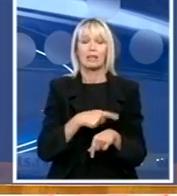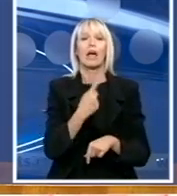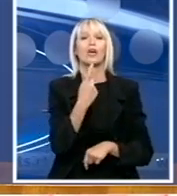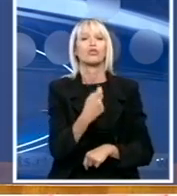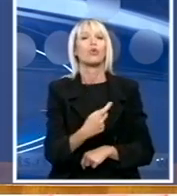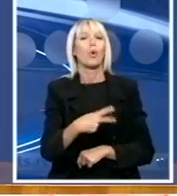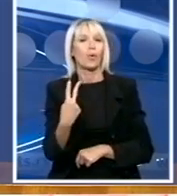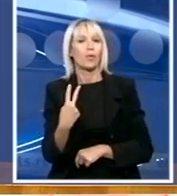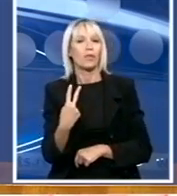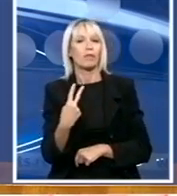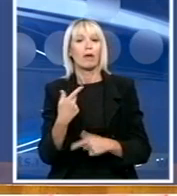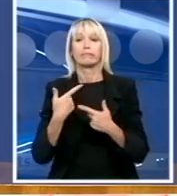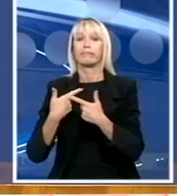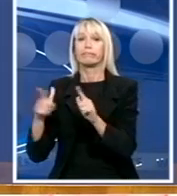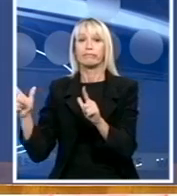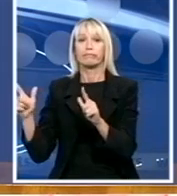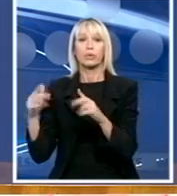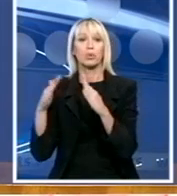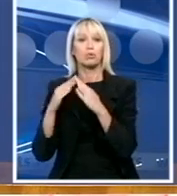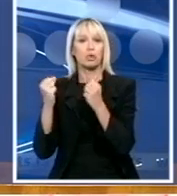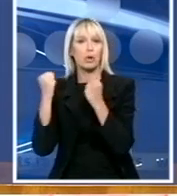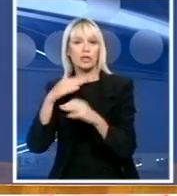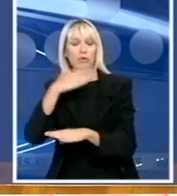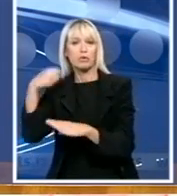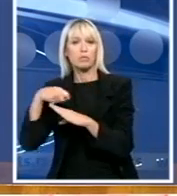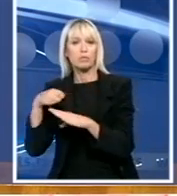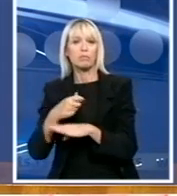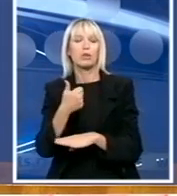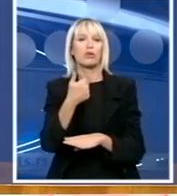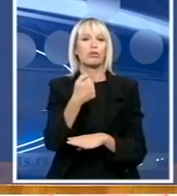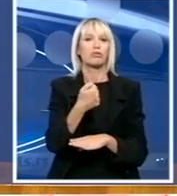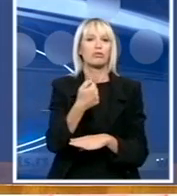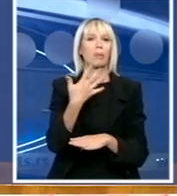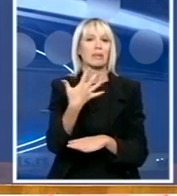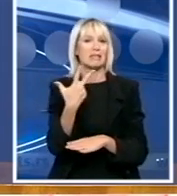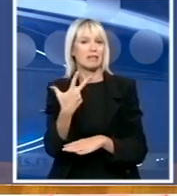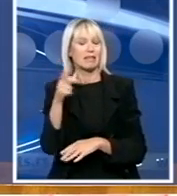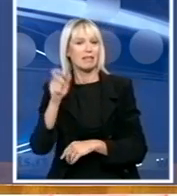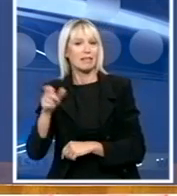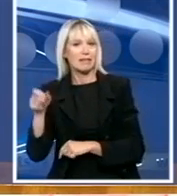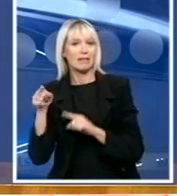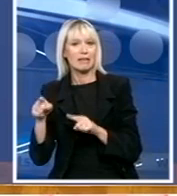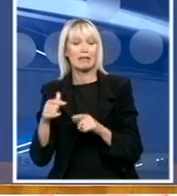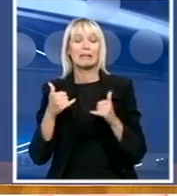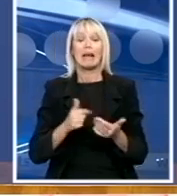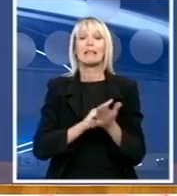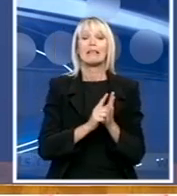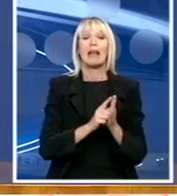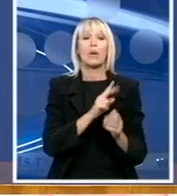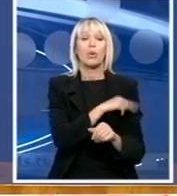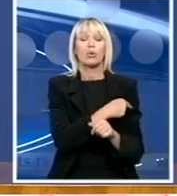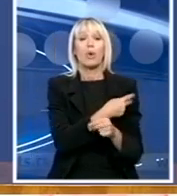102. Otpušteno je ukupno 153 pacijenta u poslednja 24 sata. Trenutno je